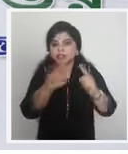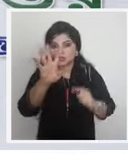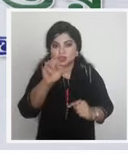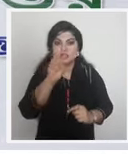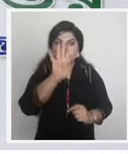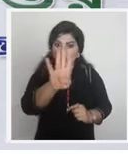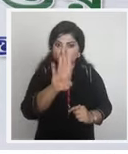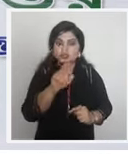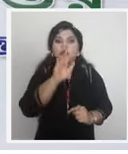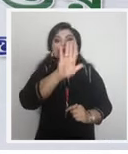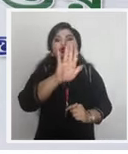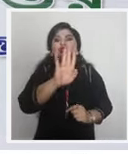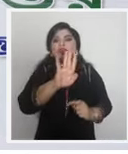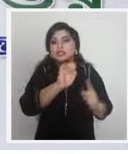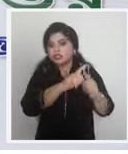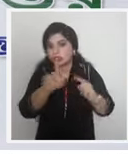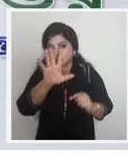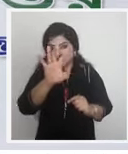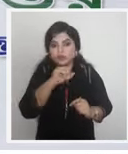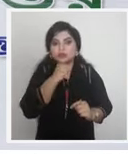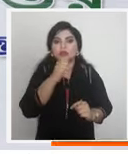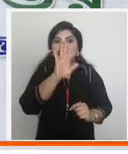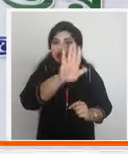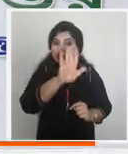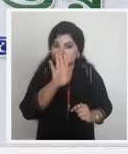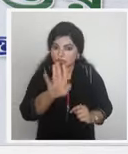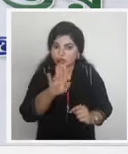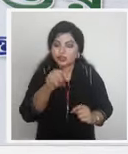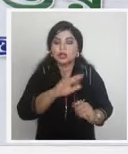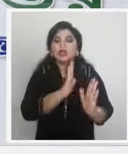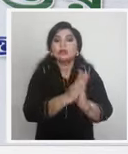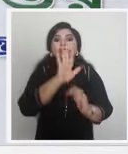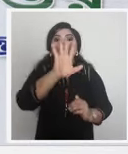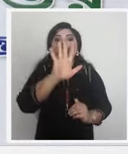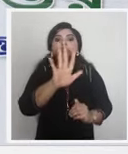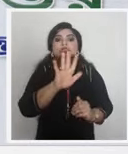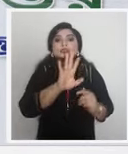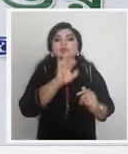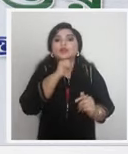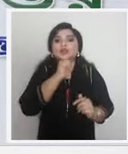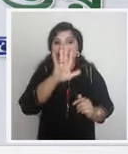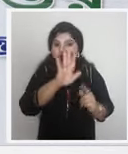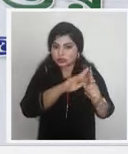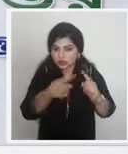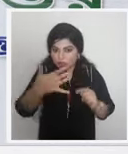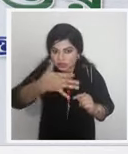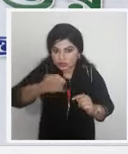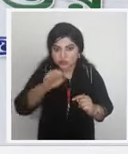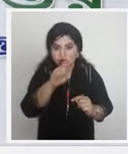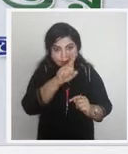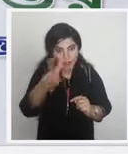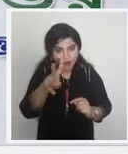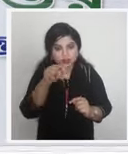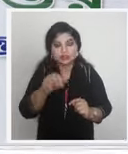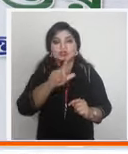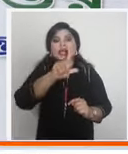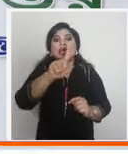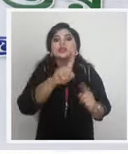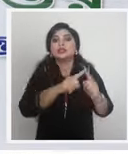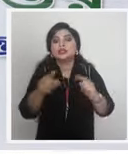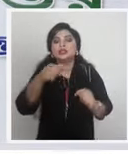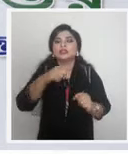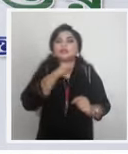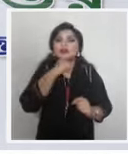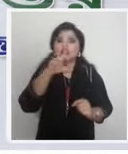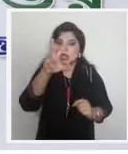11 থেকে 20 বছরের মধ্যে 1 জন, 21 থেকে 30 1 জন, 31 থেকে 40 4 জন, 41 থেকে 50 4 জন, 51 থেকে 60